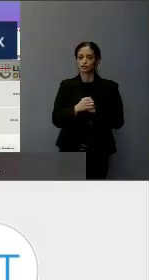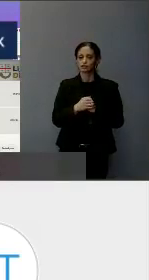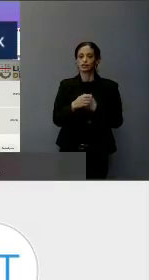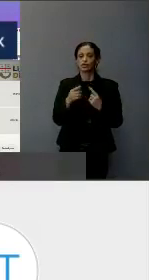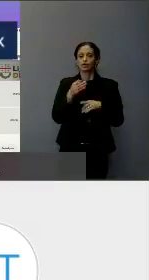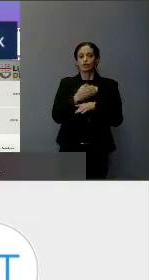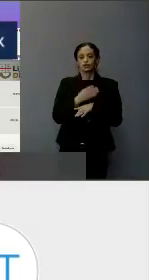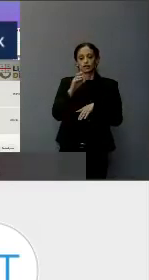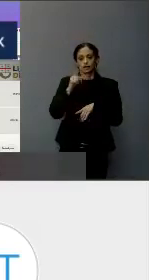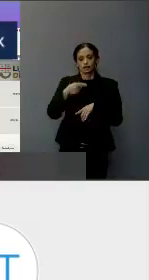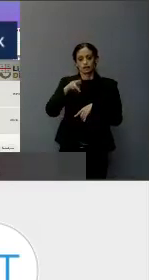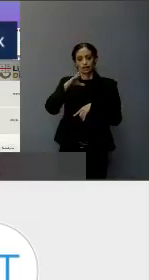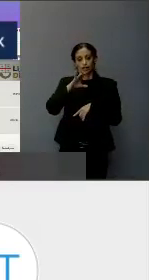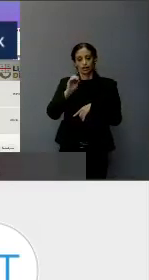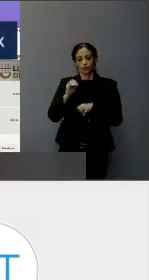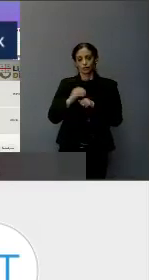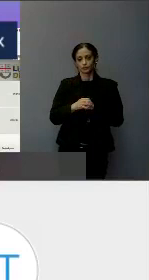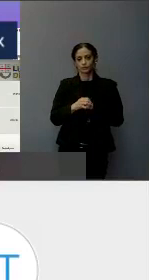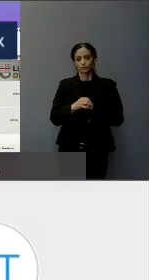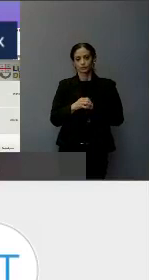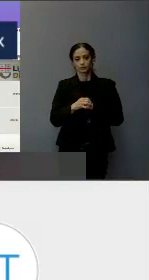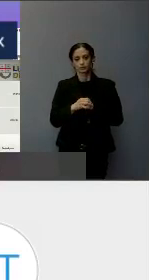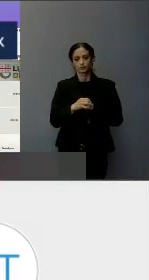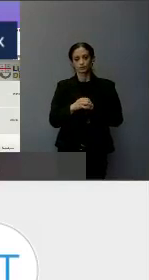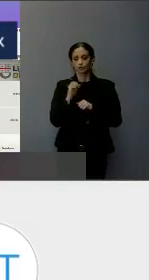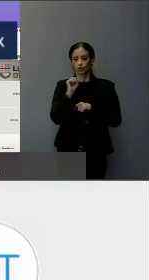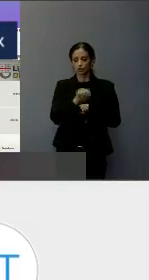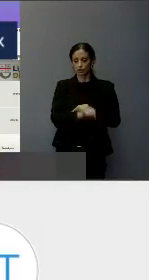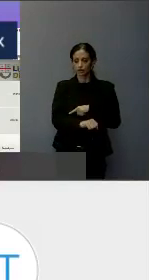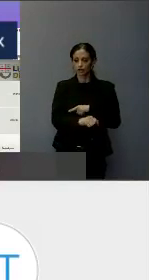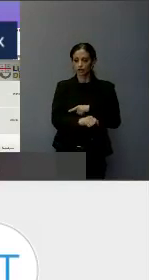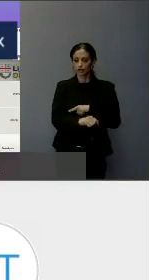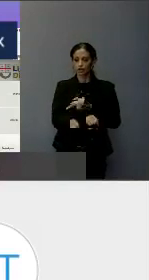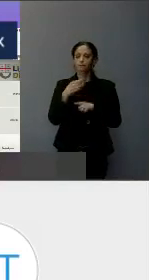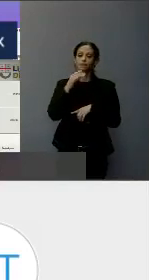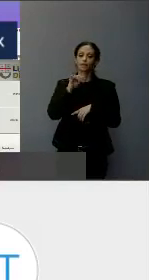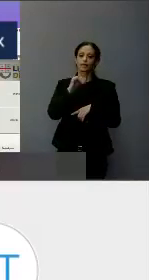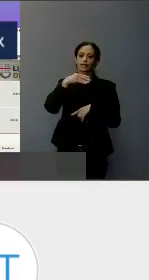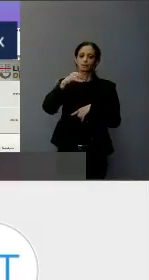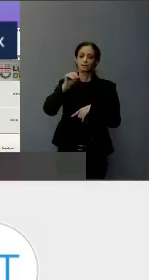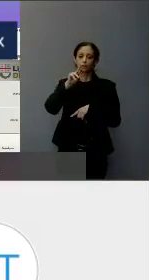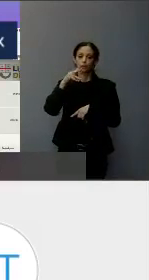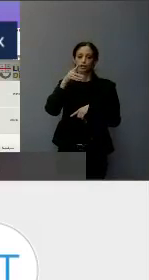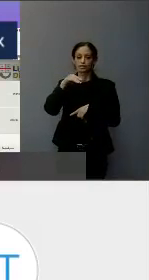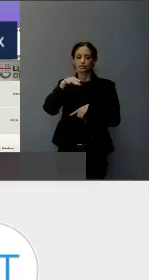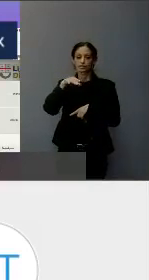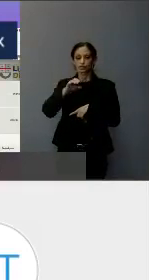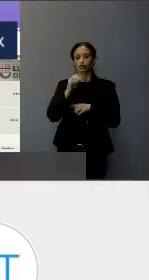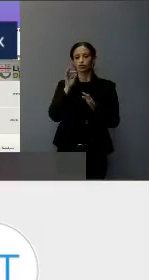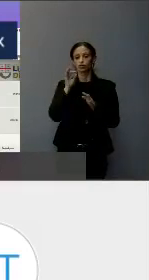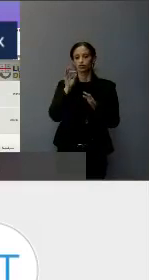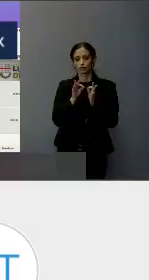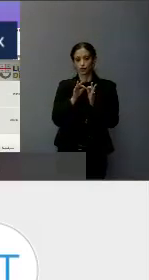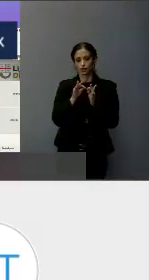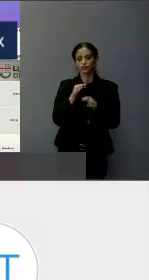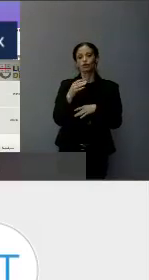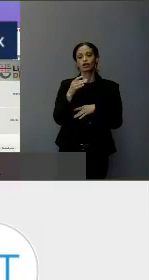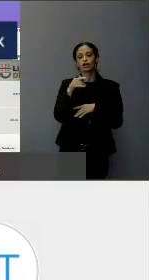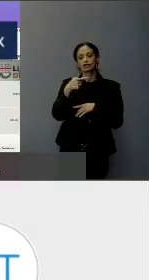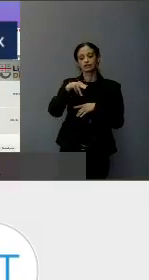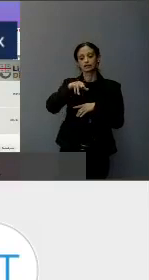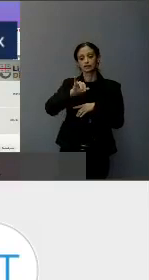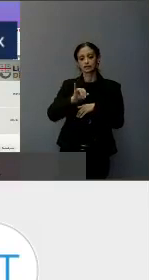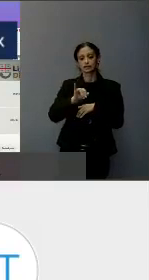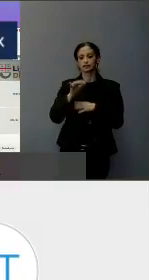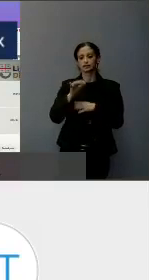consigliere grillo però consigliere immordino favorevole consigliera tini